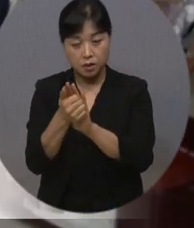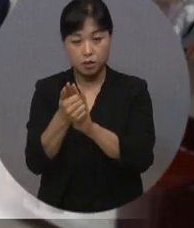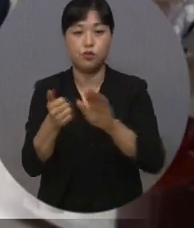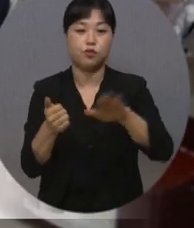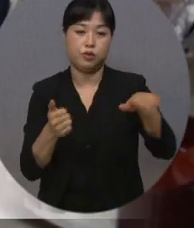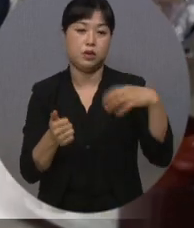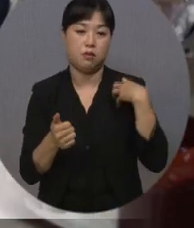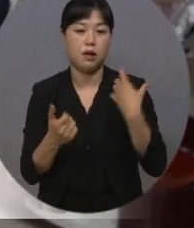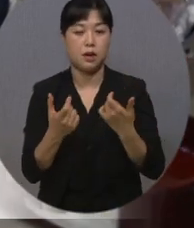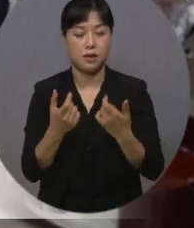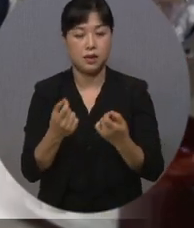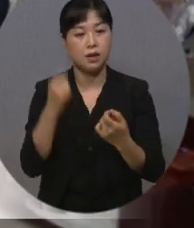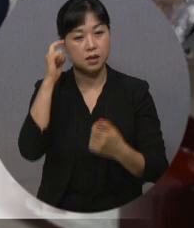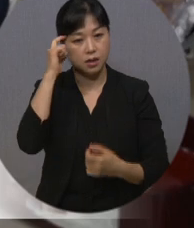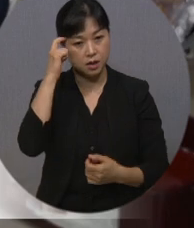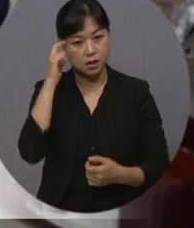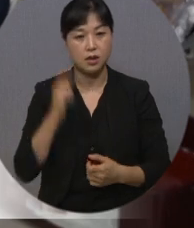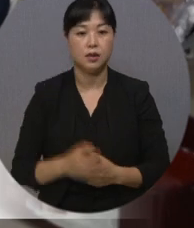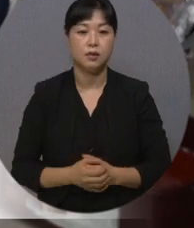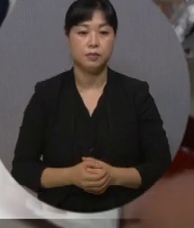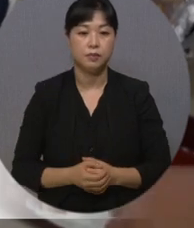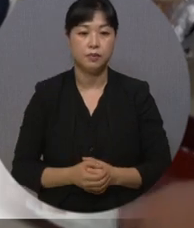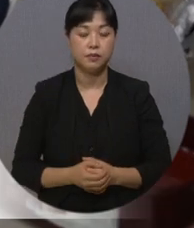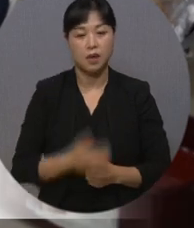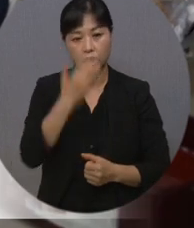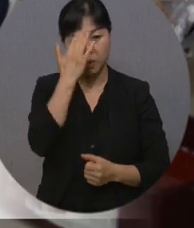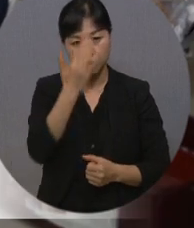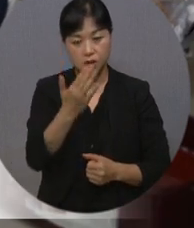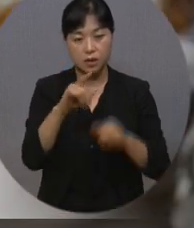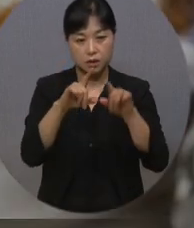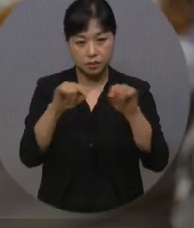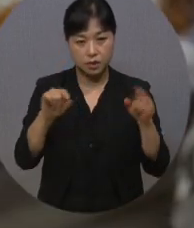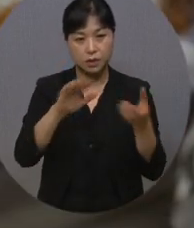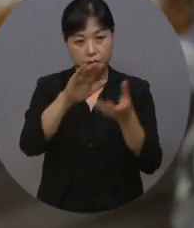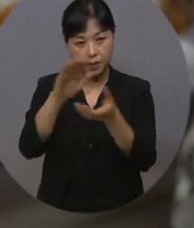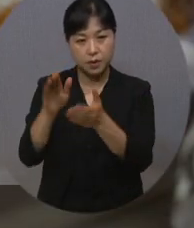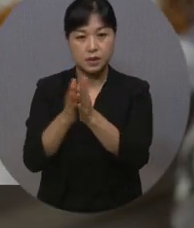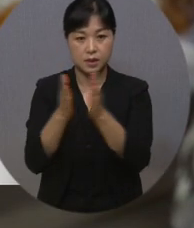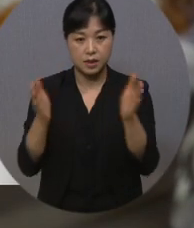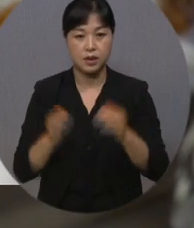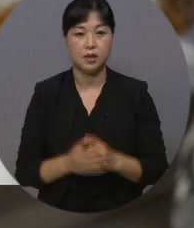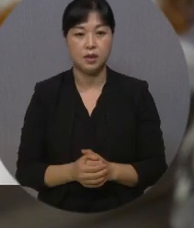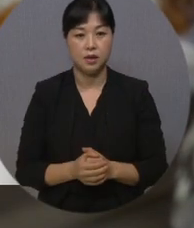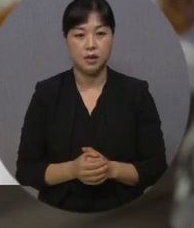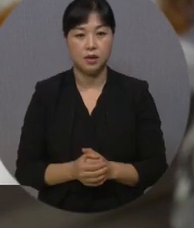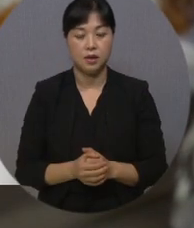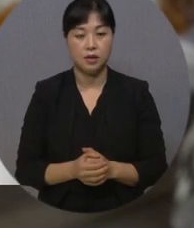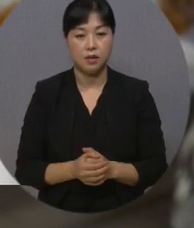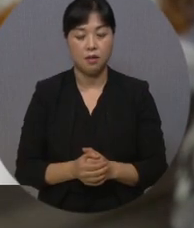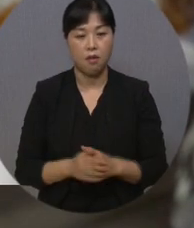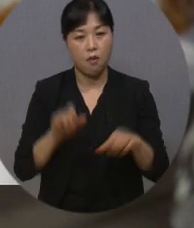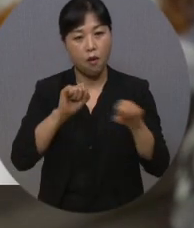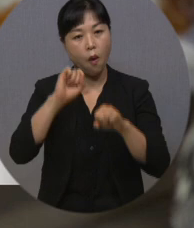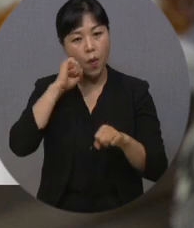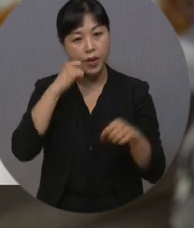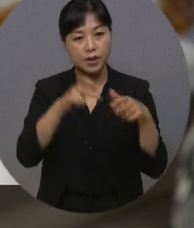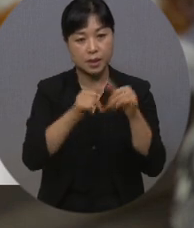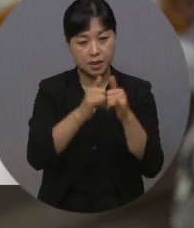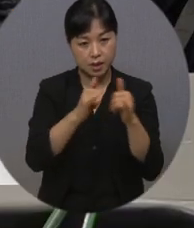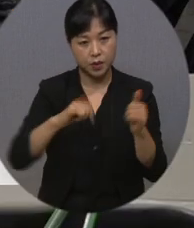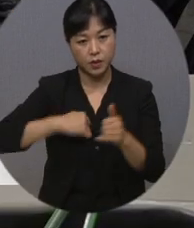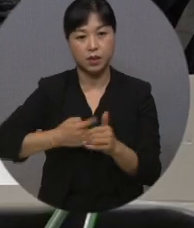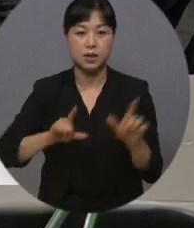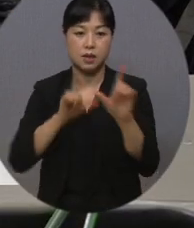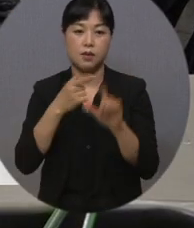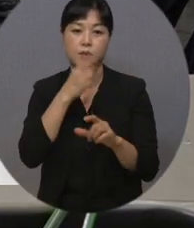아닌가. 그렇게 해서 무료 급식을 시작하게 됐고요. 거동이 불편한 장애인, 독거 어르신 등